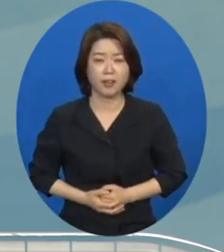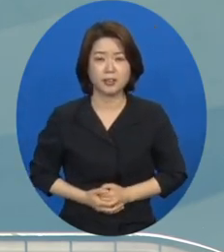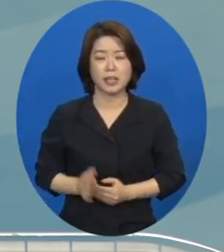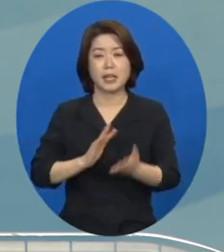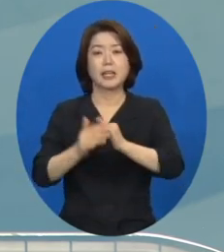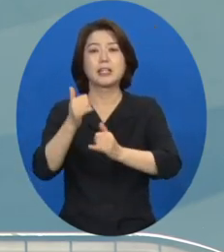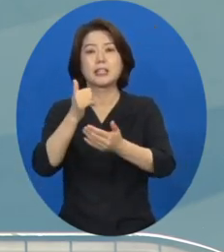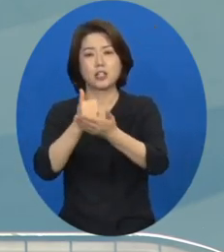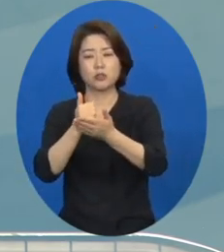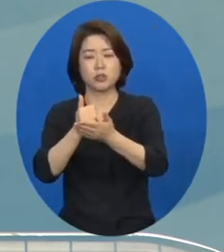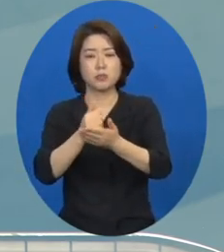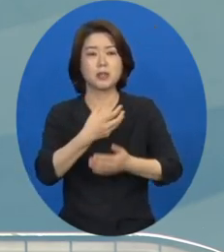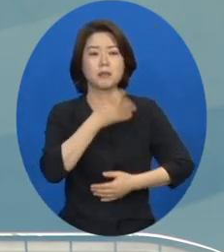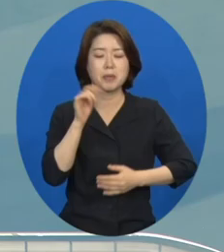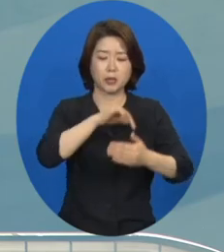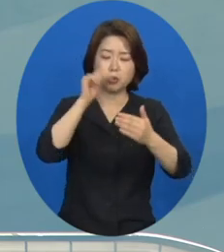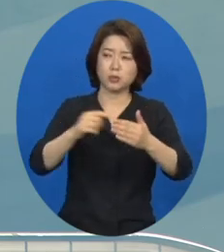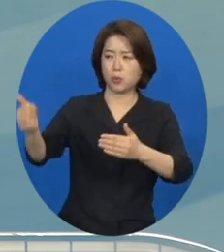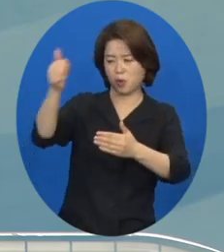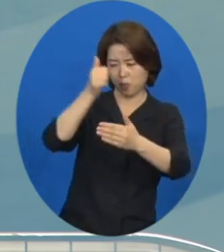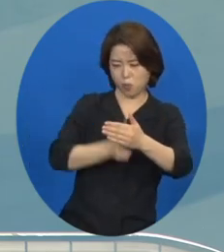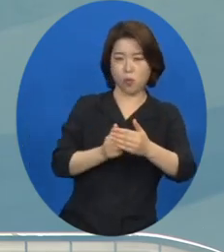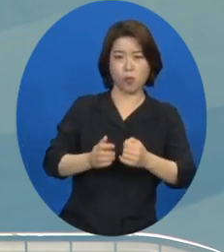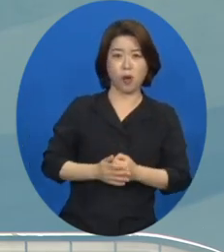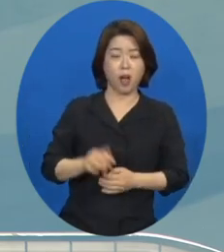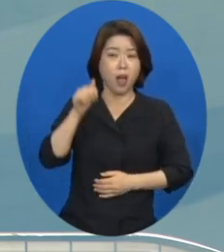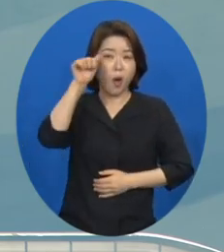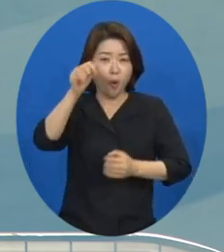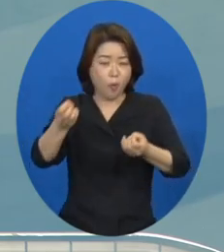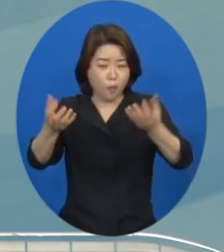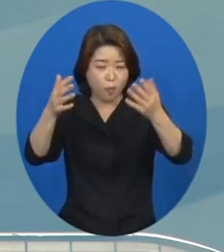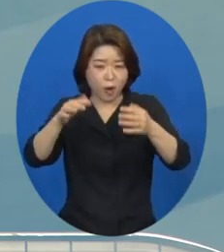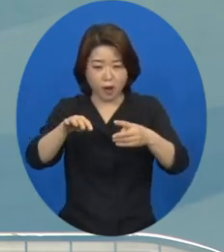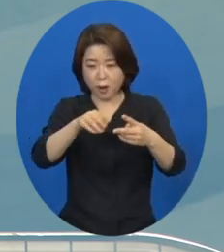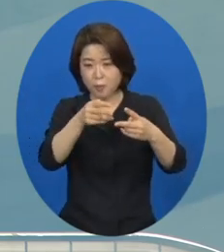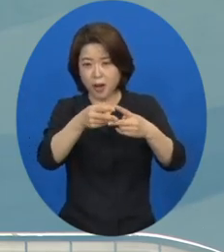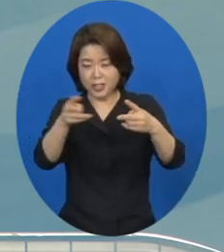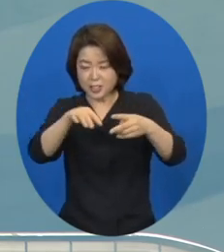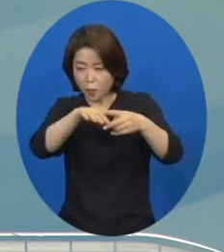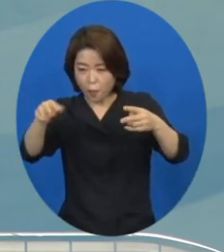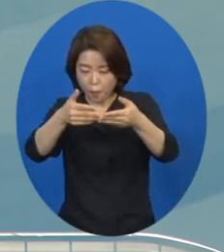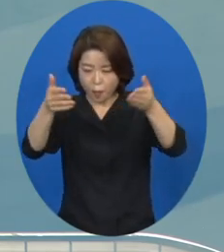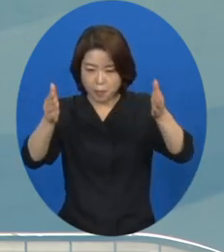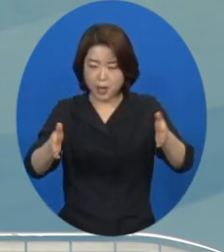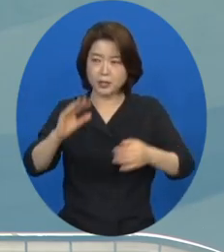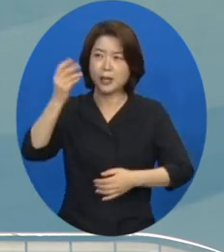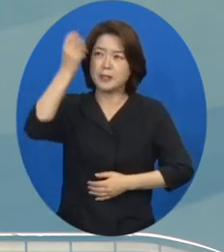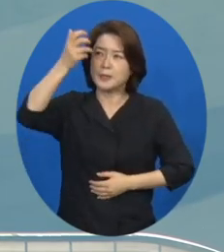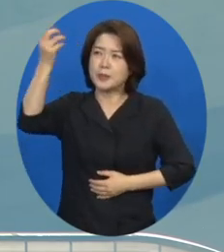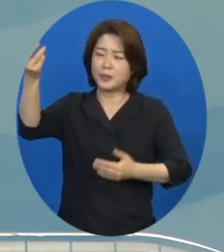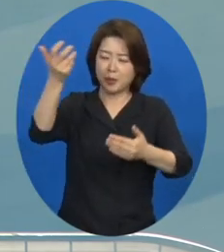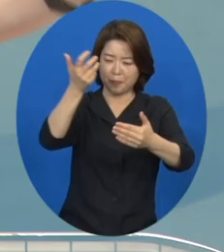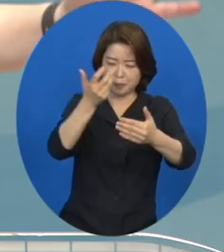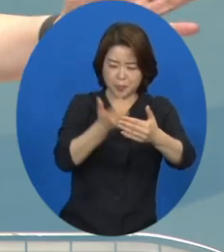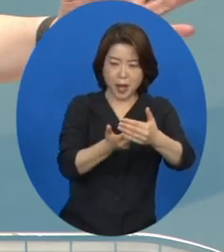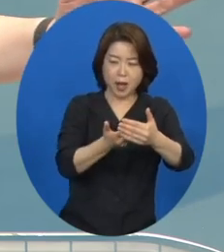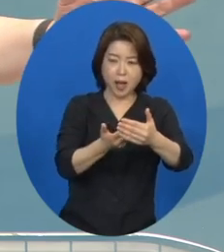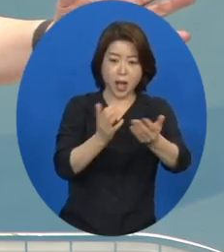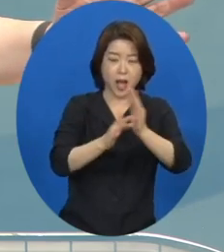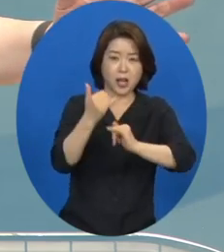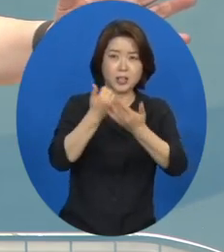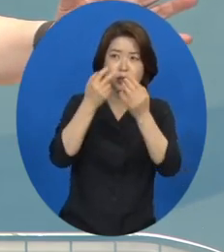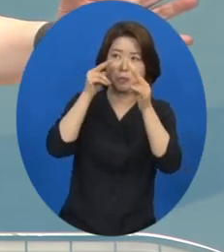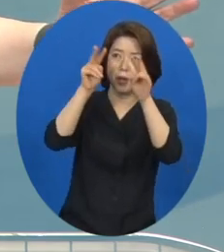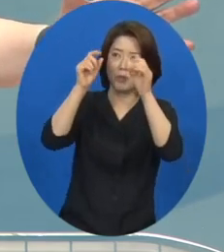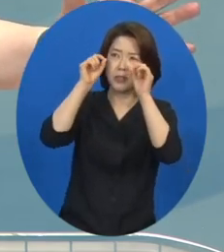베드로 속에 오신 거예요. 오순절 마가다락방에 성령이 임하시면서 예수님을 바라보는 눈이 뜨이게